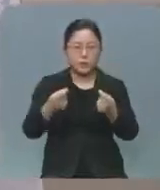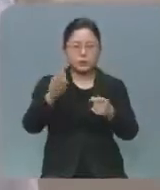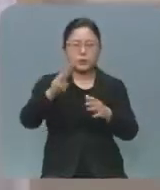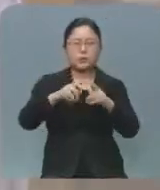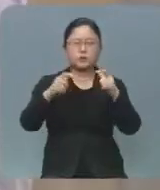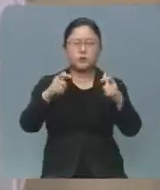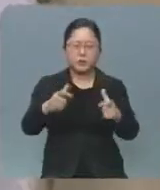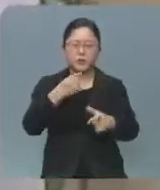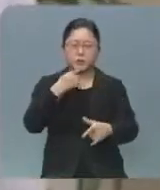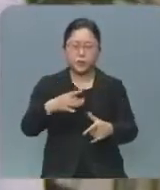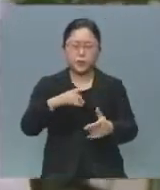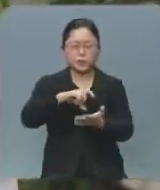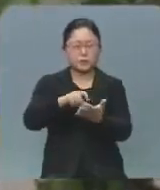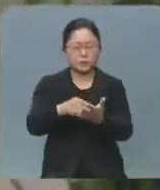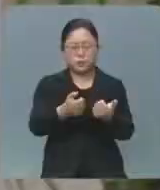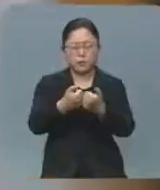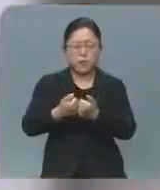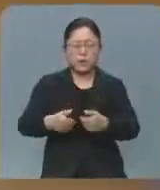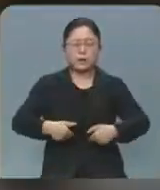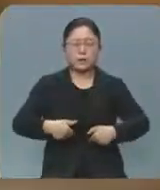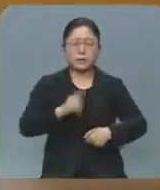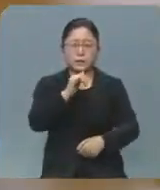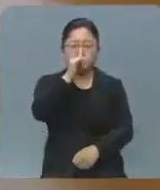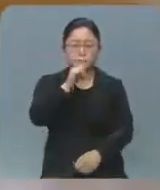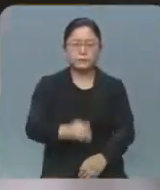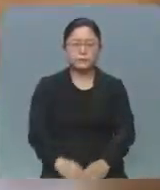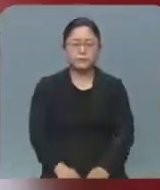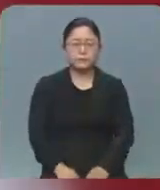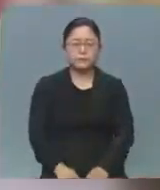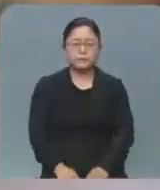전남지역 으로 한 정하는 방안도 논의하겠다 고 밝혔습니다